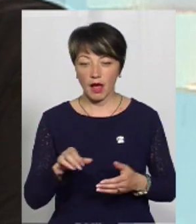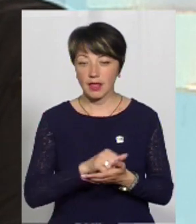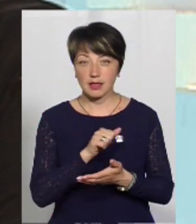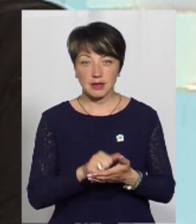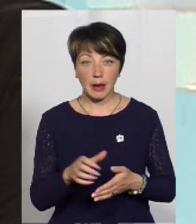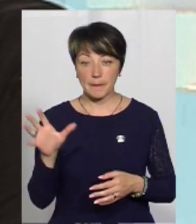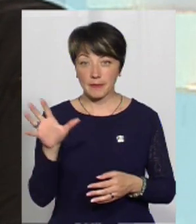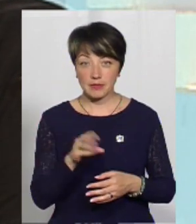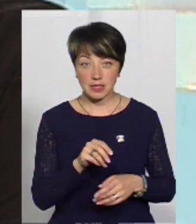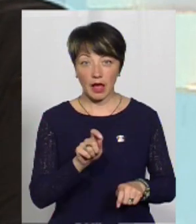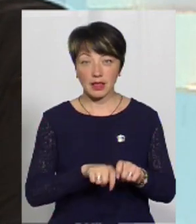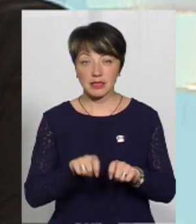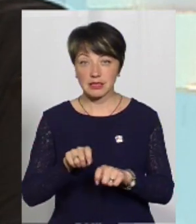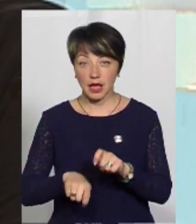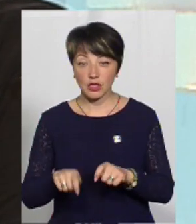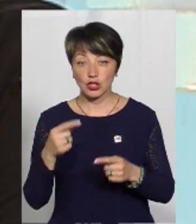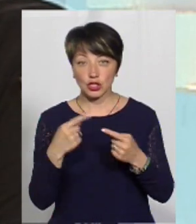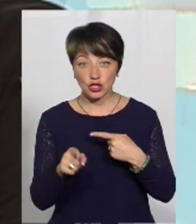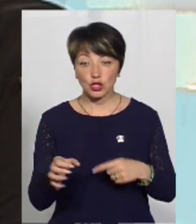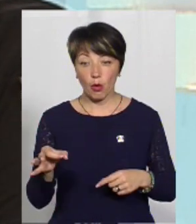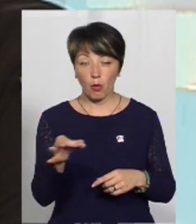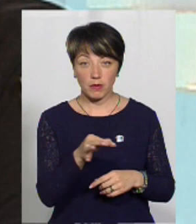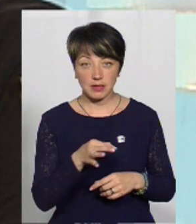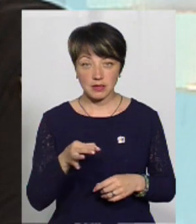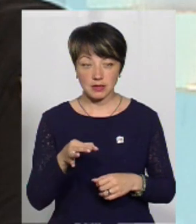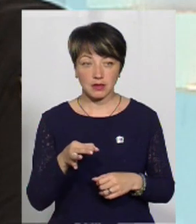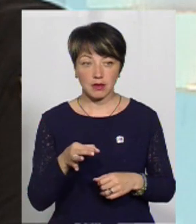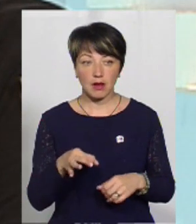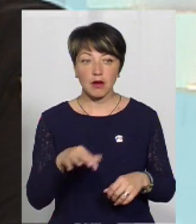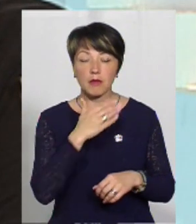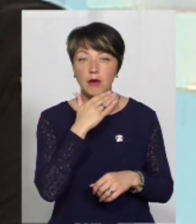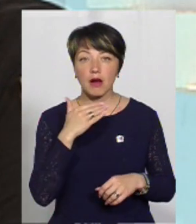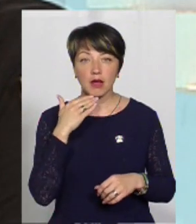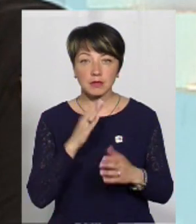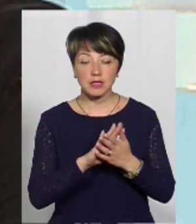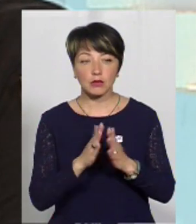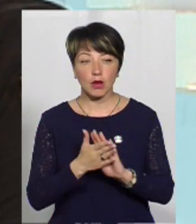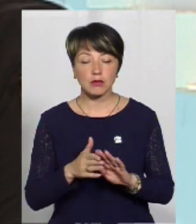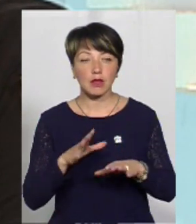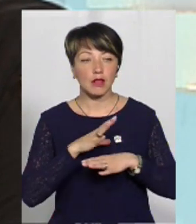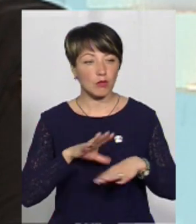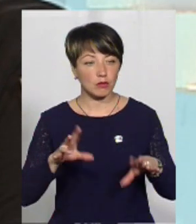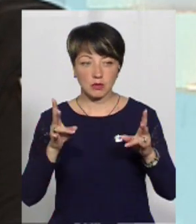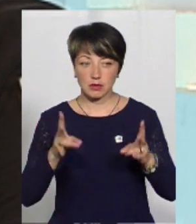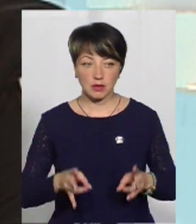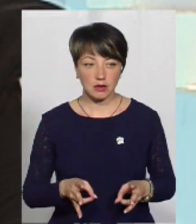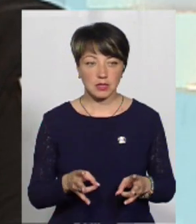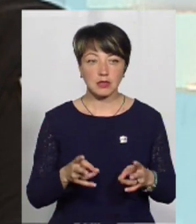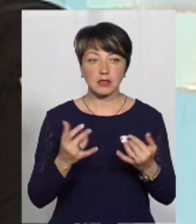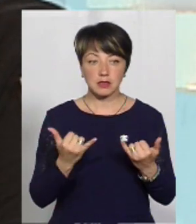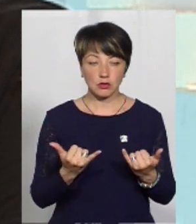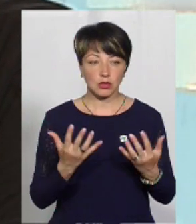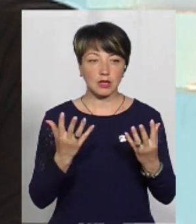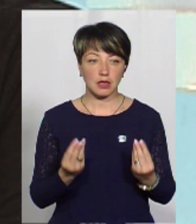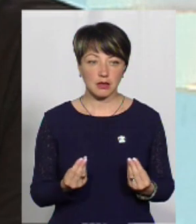якби проходили таку атестацію інші області, то багато б яких ситуацій, можливо, би і не сталося. Такі, з тих, що